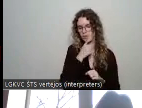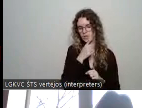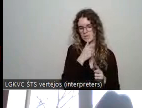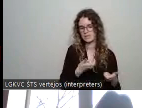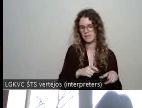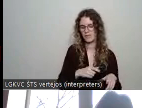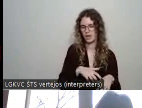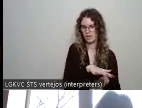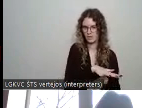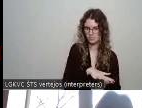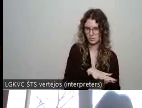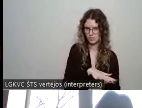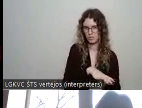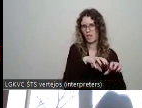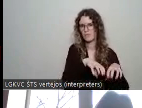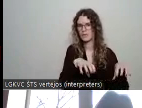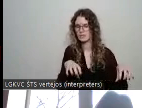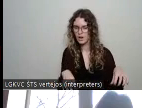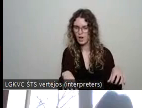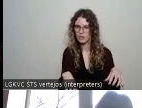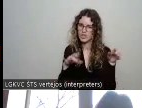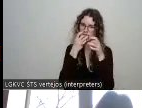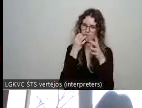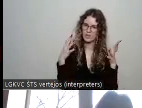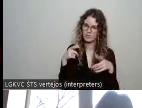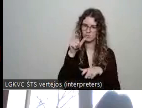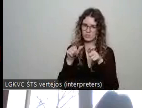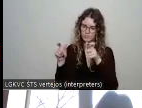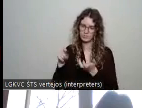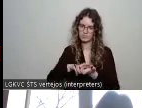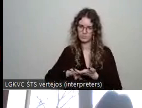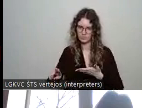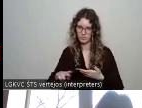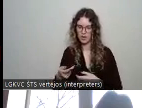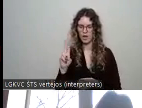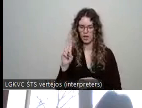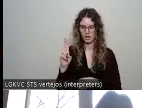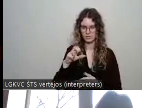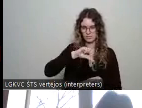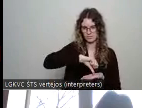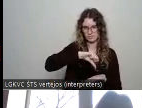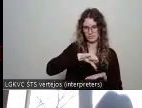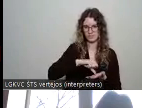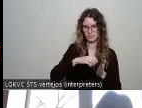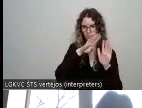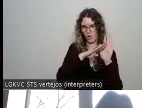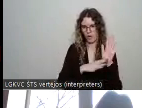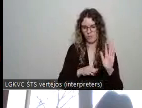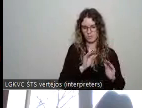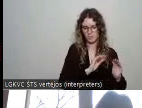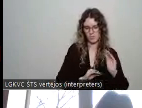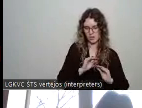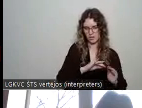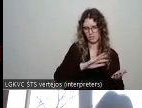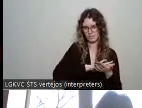administratoriai, švietimo praktikai, kurie dalyvauja vietos programos parengime, plėtroje ir taip toliau. Ir